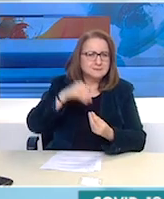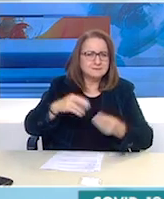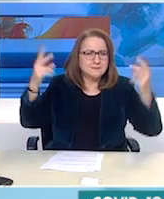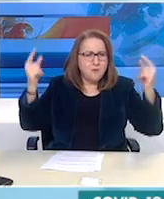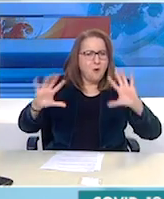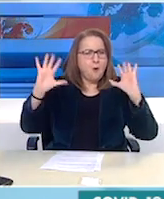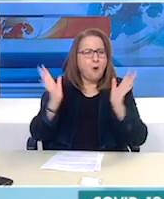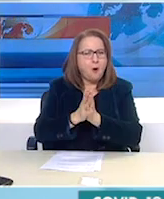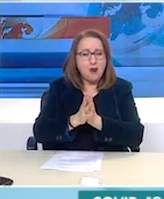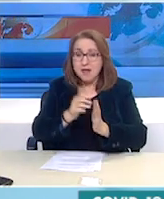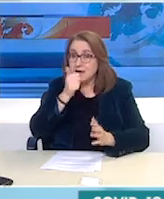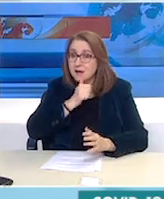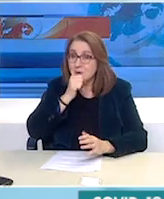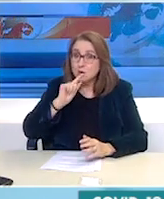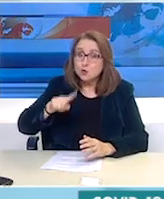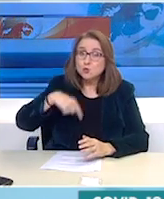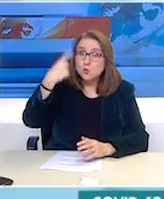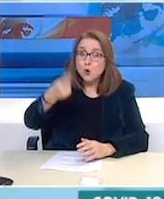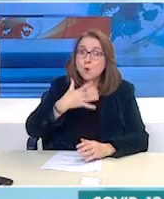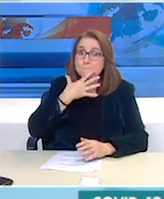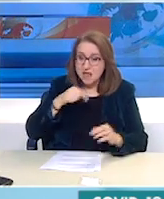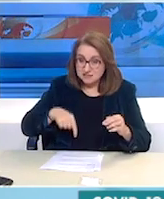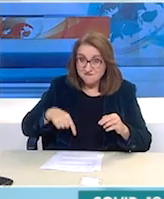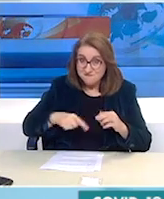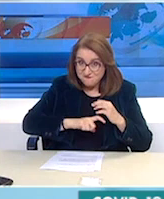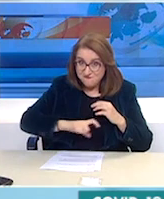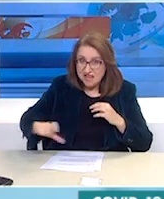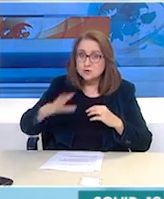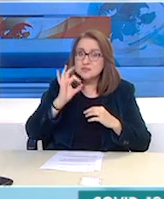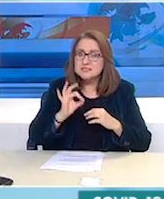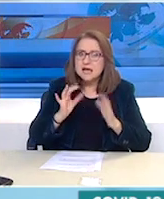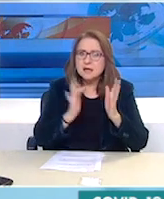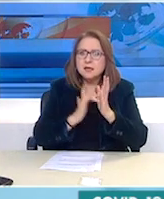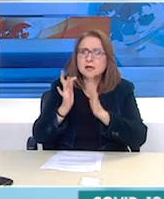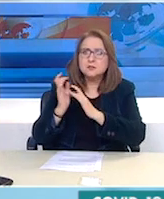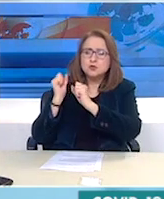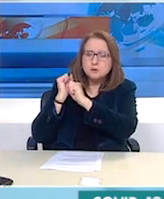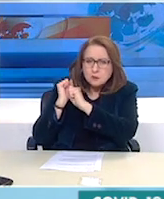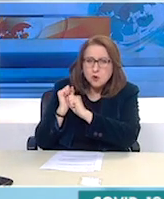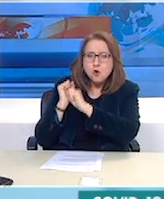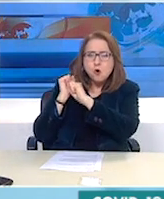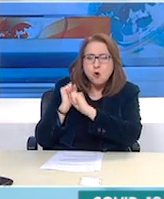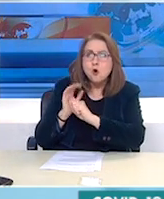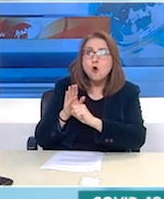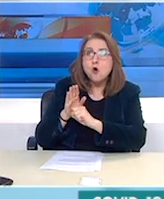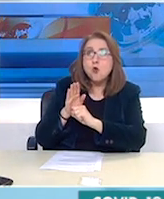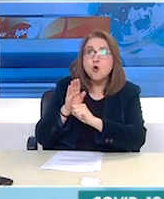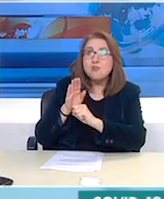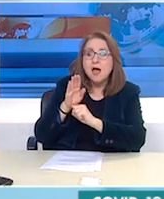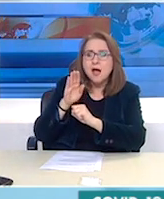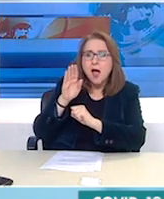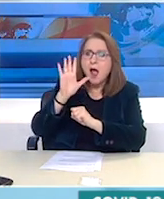να ανέβουμε για να έρθει η Ανάσταση να ξεπεράσουμε όλοι μαζί αυτόν τον εφιάλτη. Σε συνέχεια θα ήθελα να σε